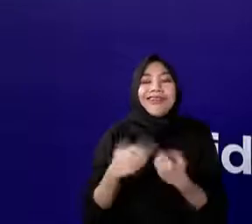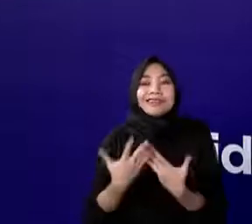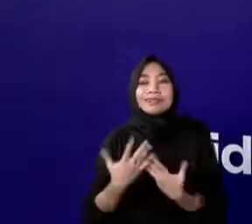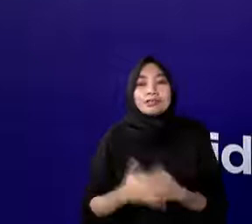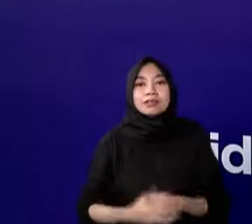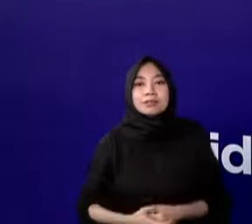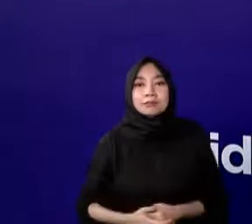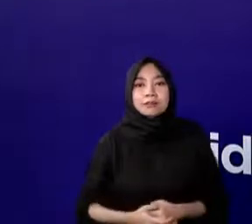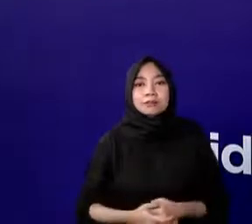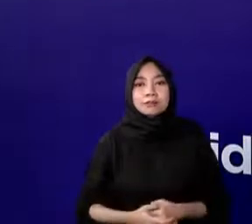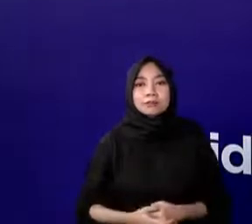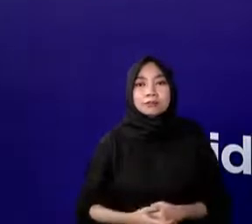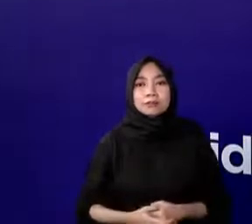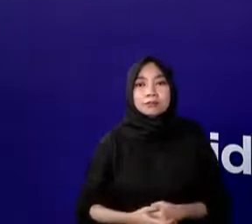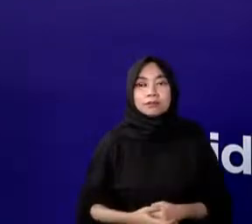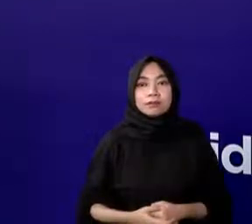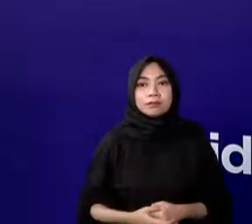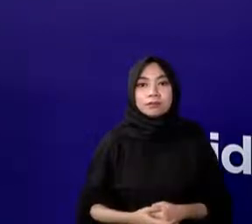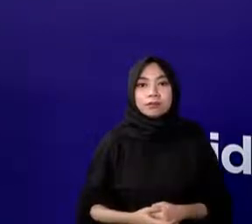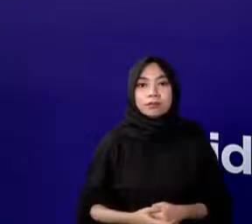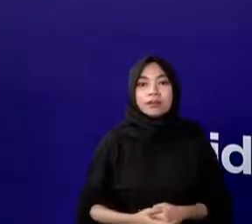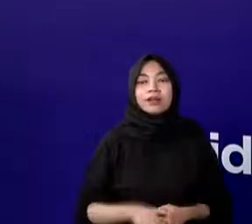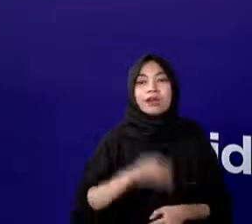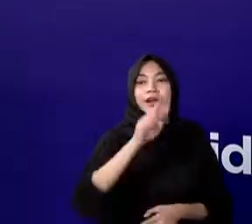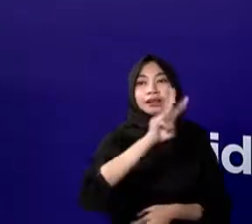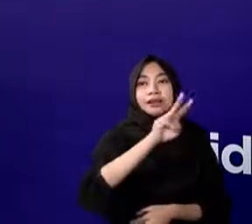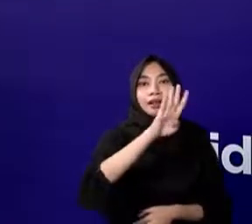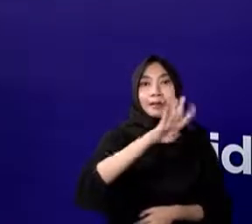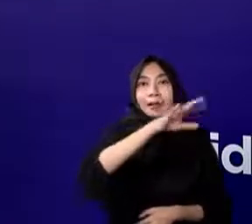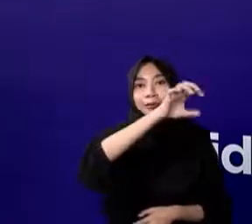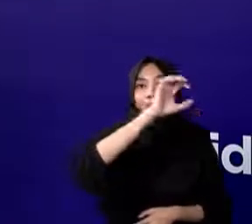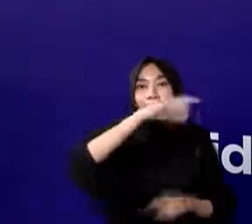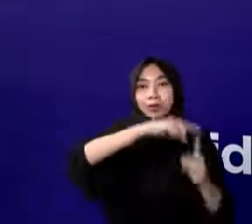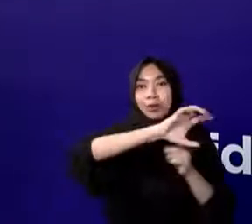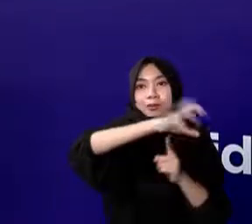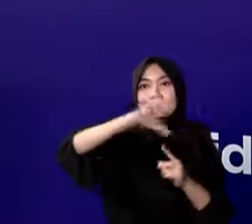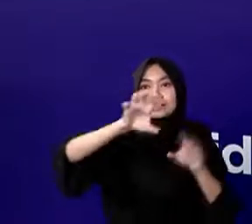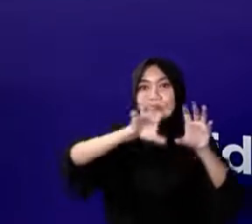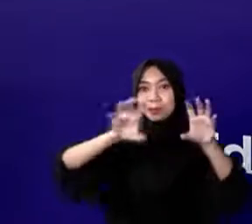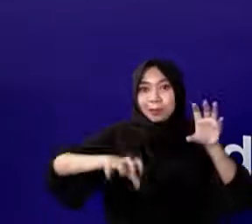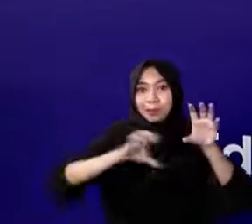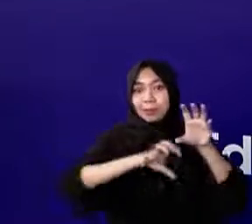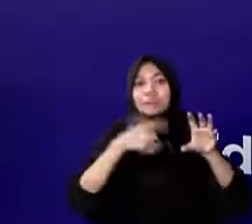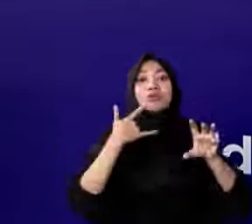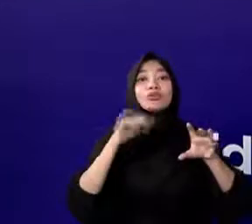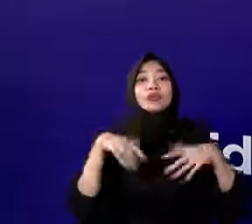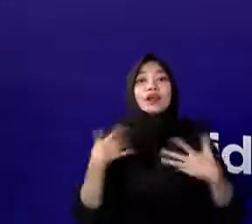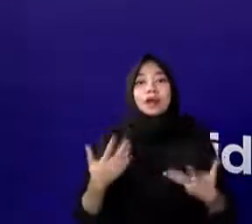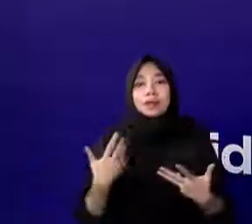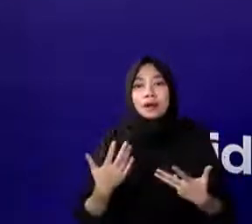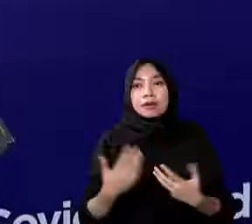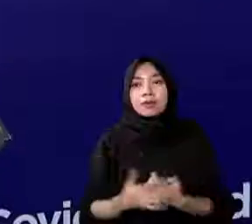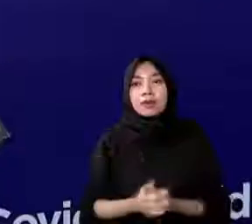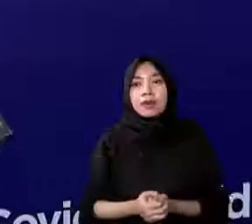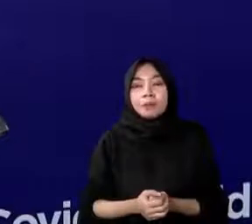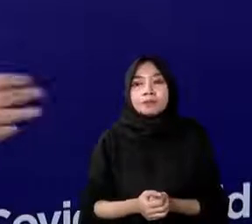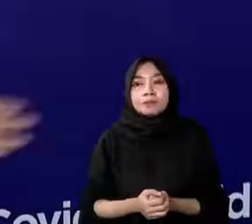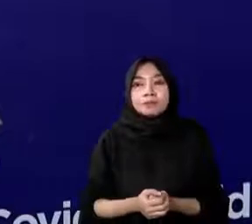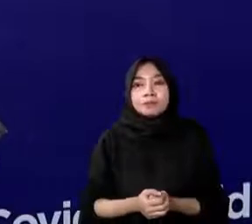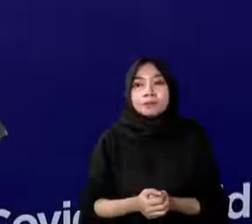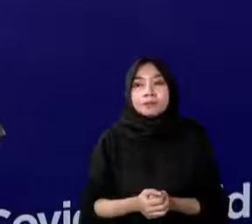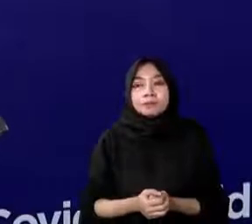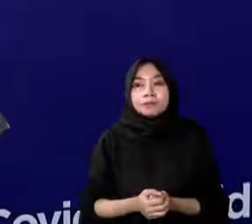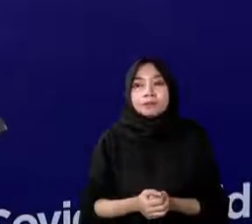juga tentang persentase kasus aktif di 34 provinsi di Indonesia. Nah, kalau tadi saya sudah janji untuk bawa, oke, kita lihat